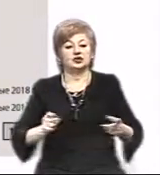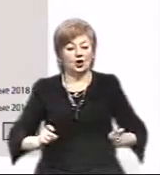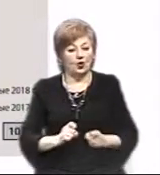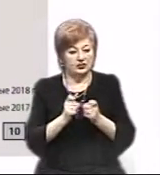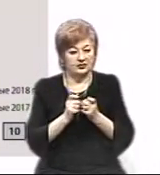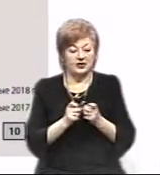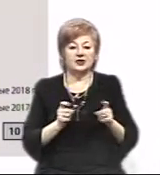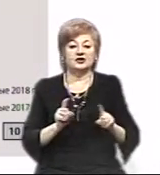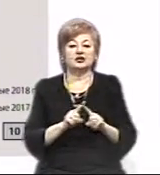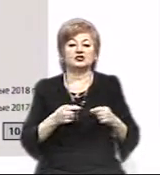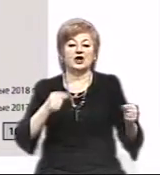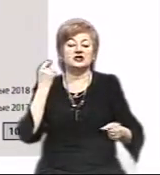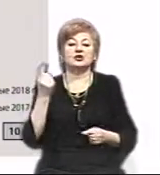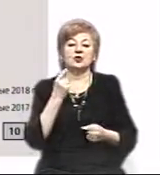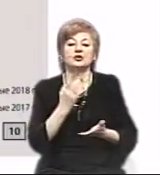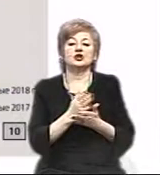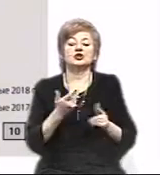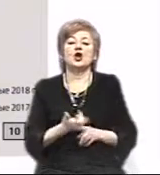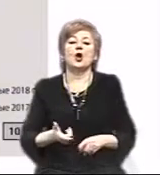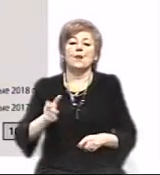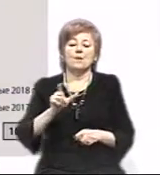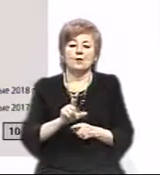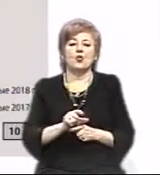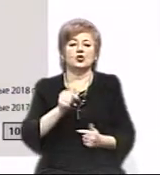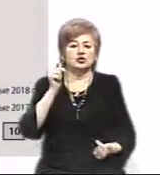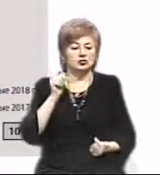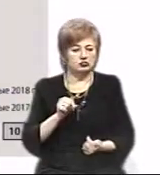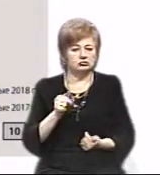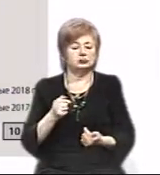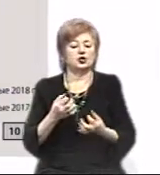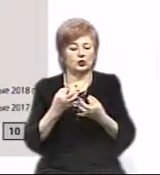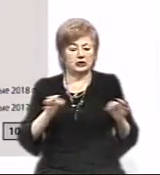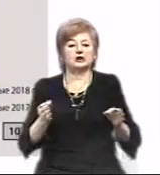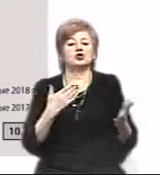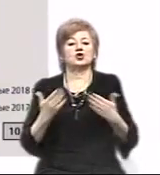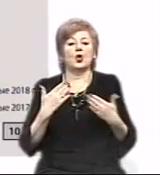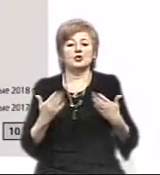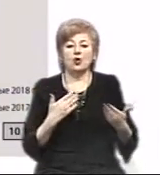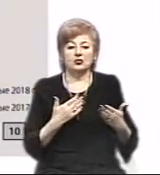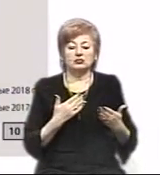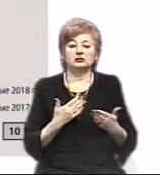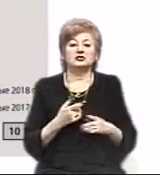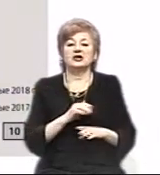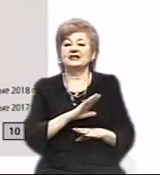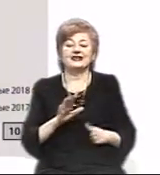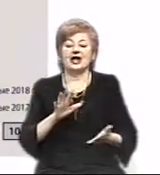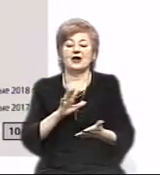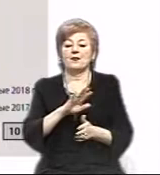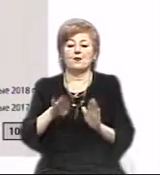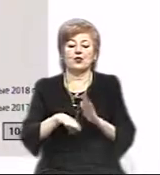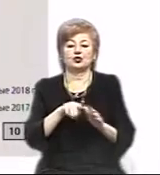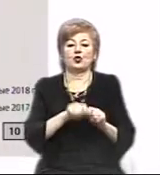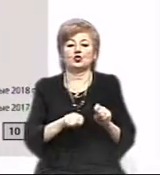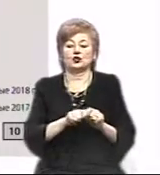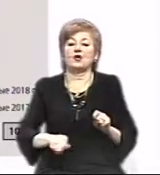респонденти зі східних областей стають дедалі більш схильними і відкритими до діалогу з мешканцями нині окупованих непідконтрольних уряду